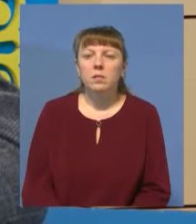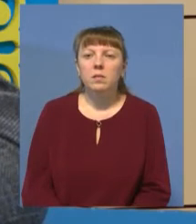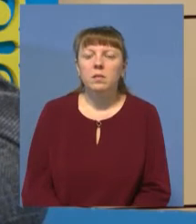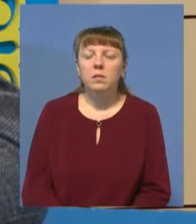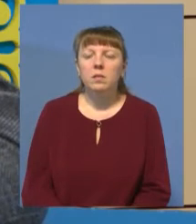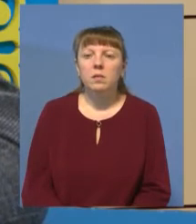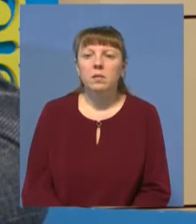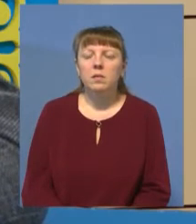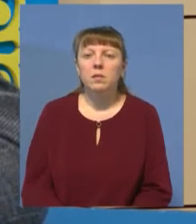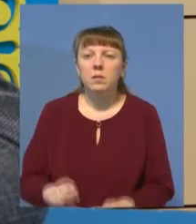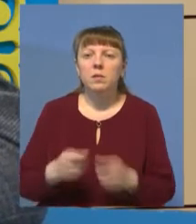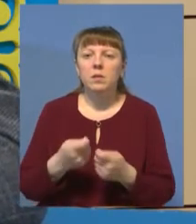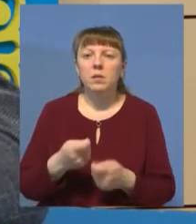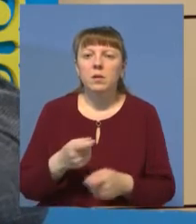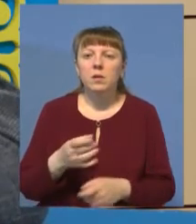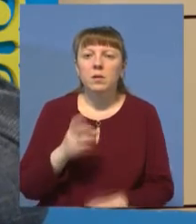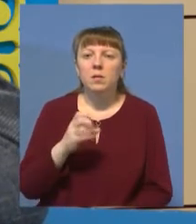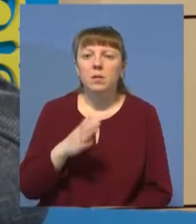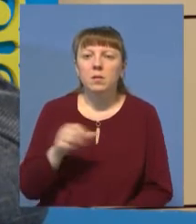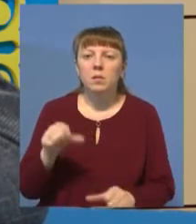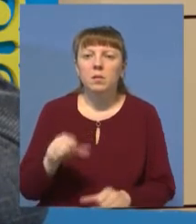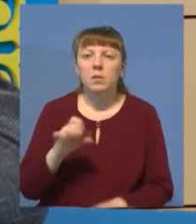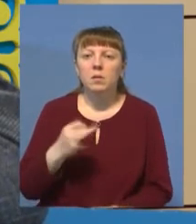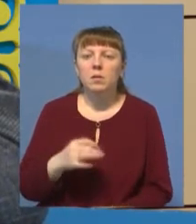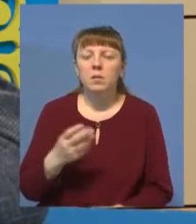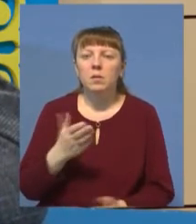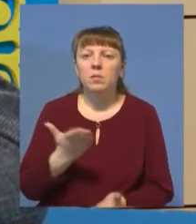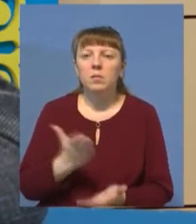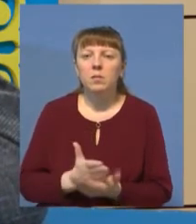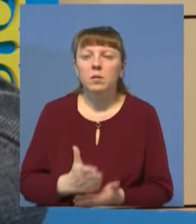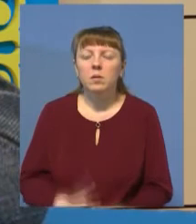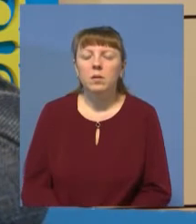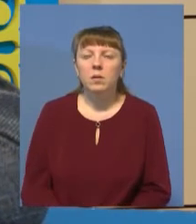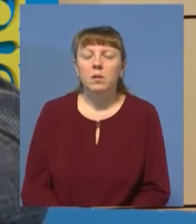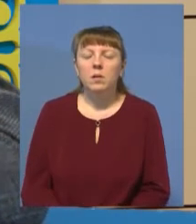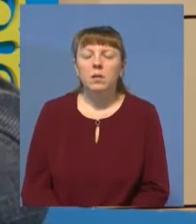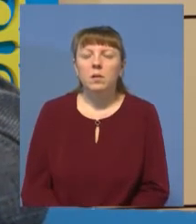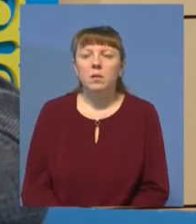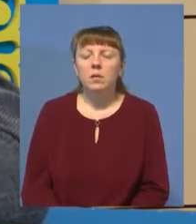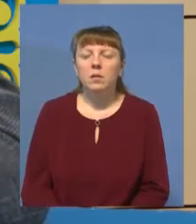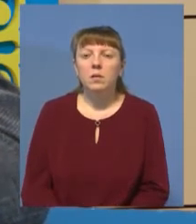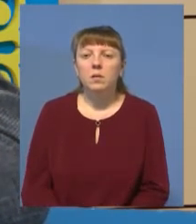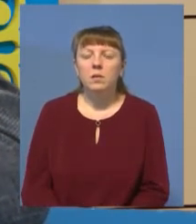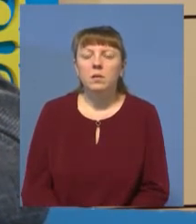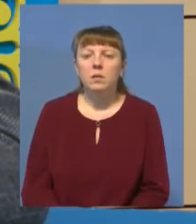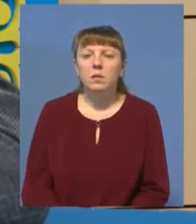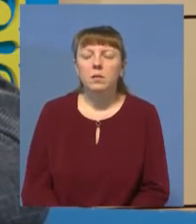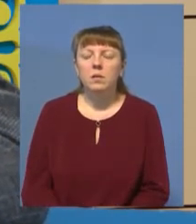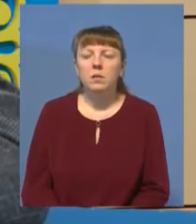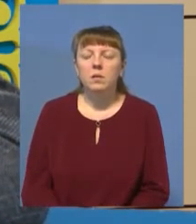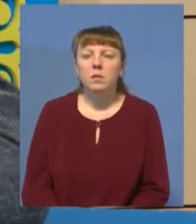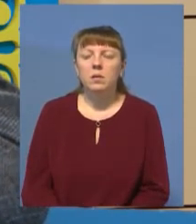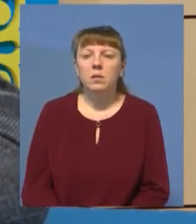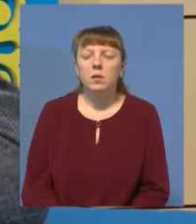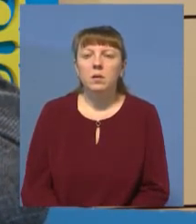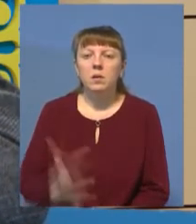нарушения прав потребителей в них имеются? Вот наиболее, возможно, популярные, скажем